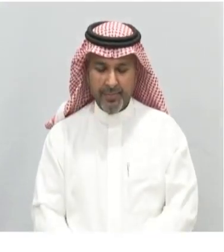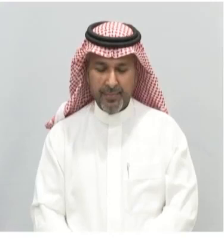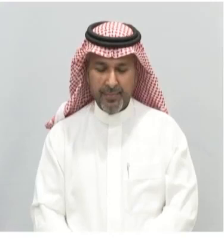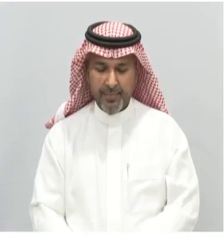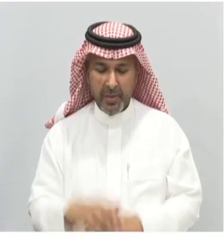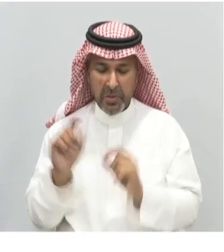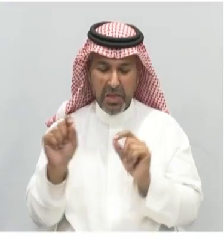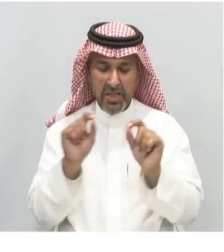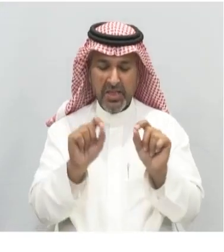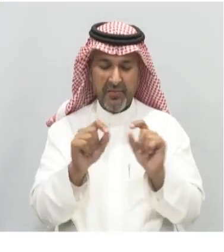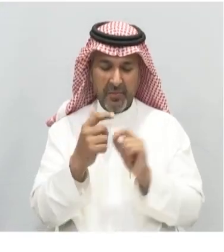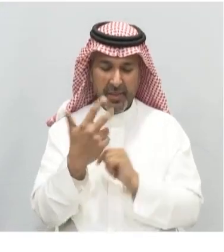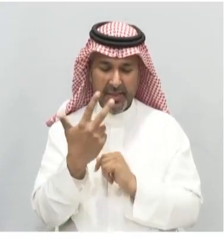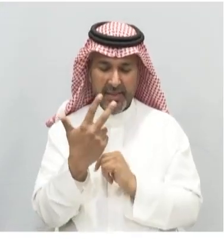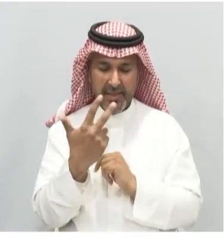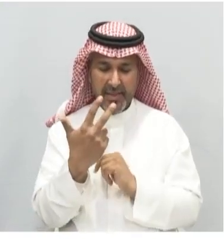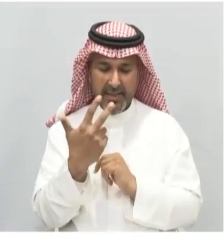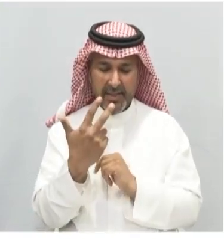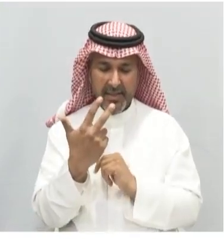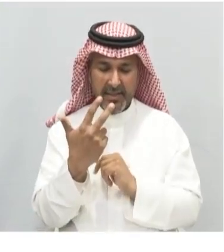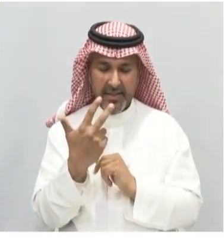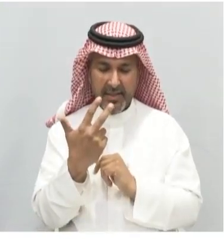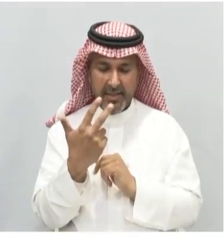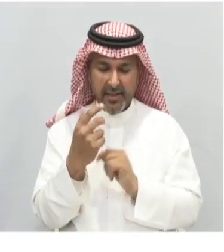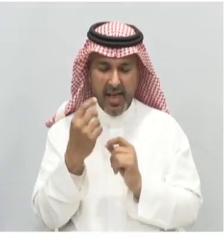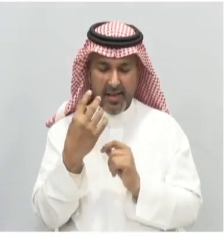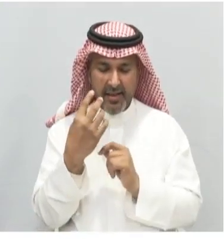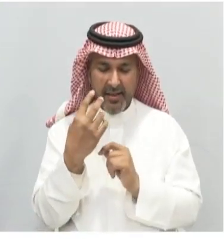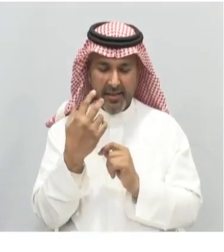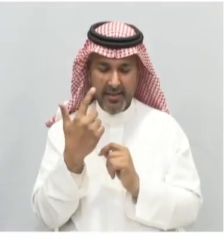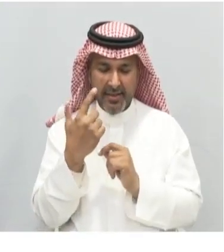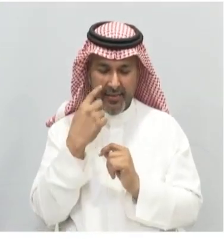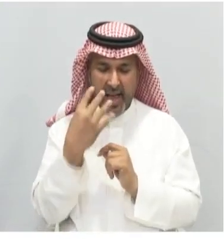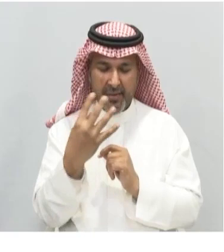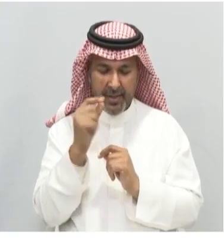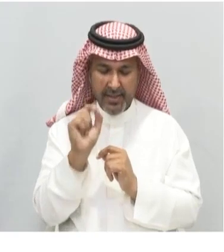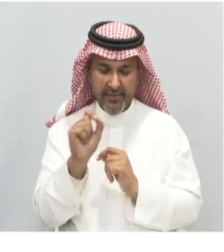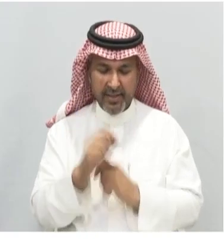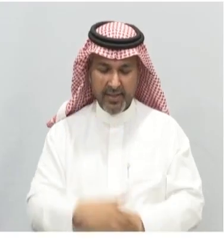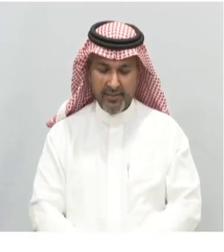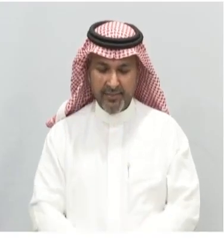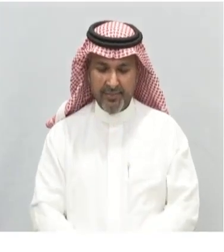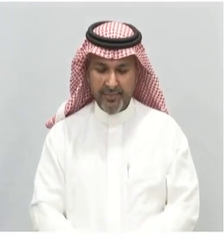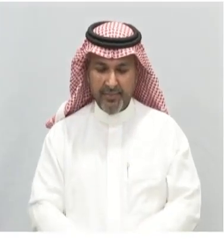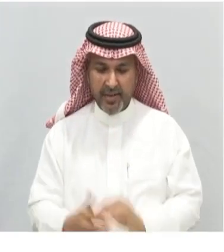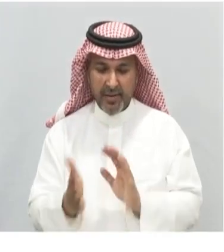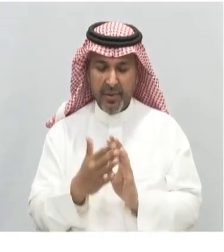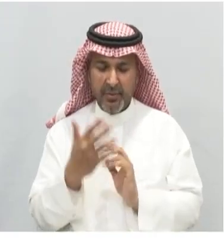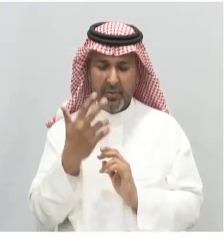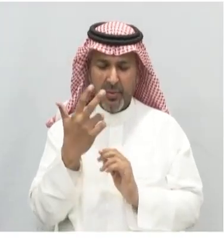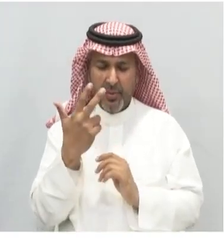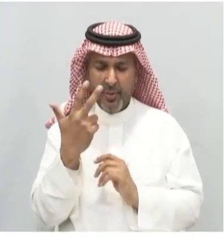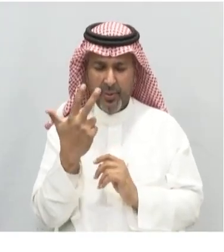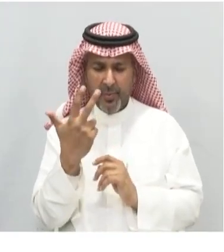تساوي 4 ونضيف عليها صفرا فاصبحت 40 لماذا اضفنا صفر لان هنا صفر اذا 2800